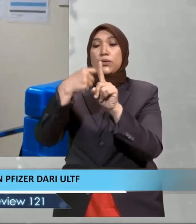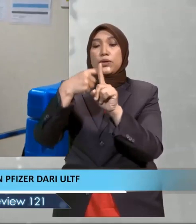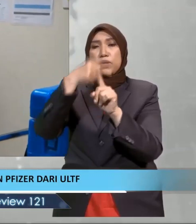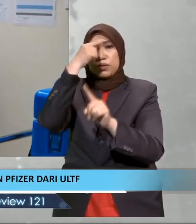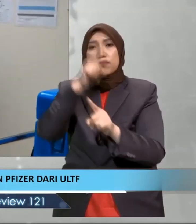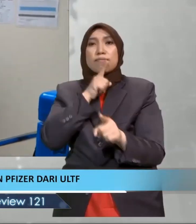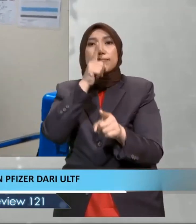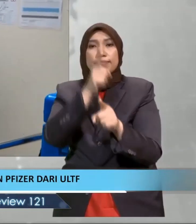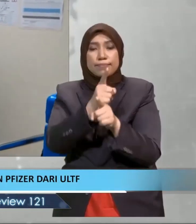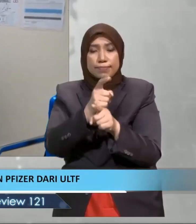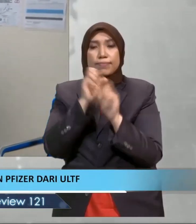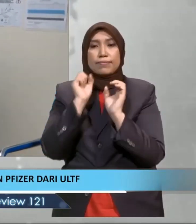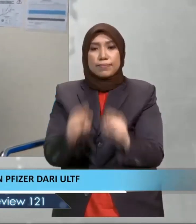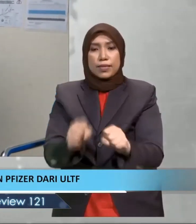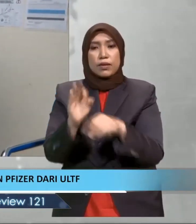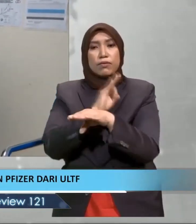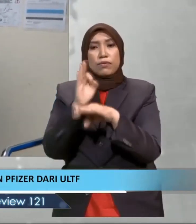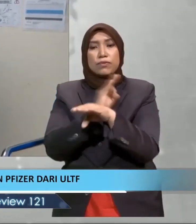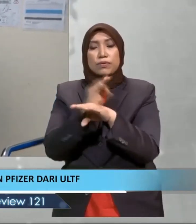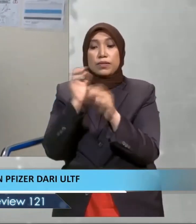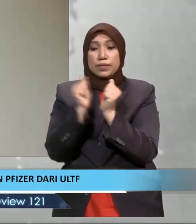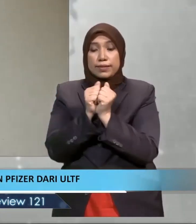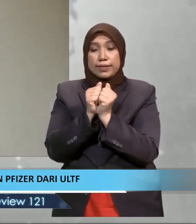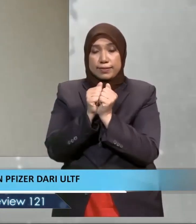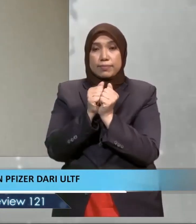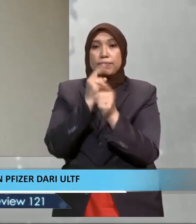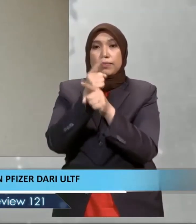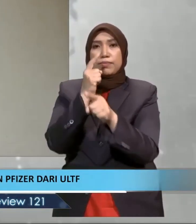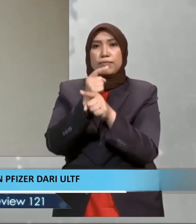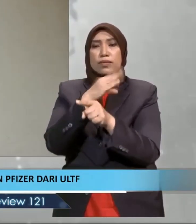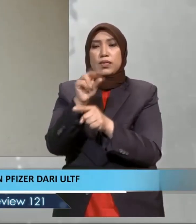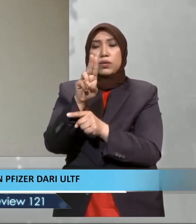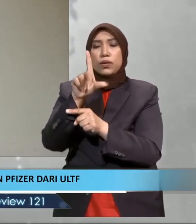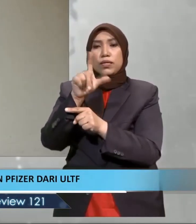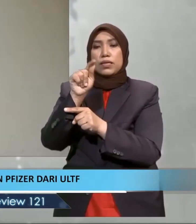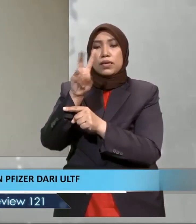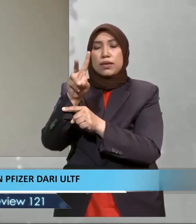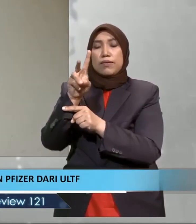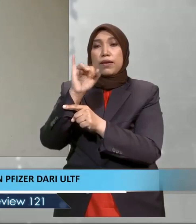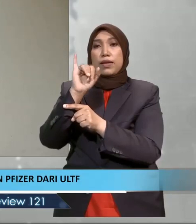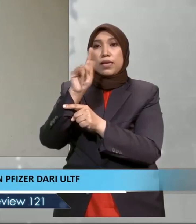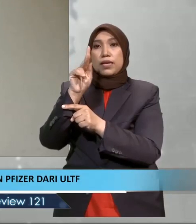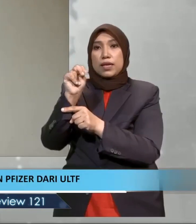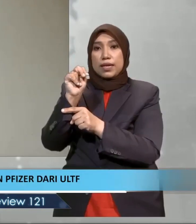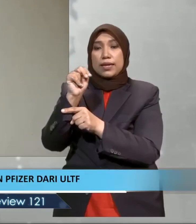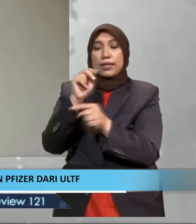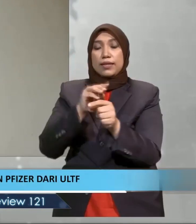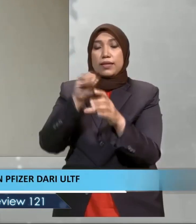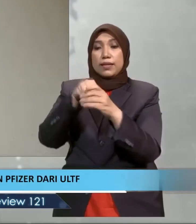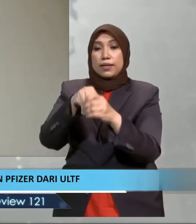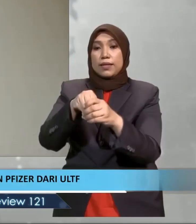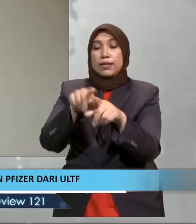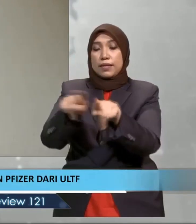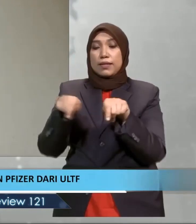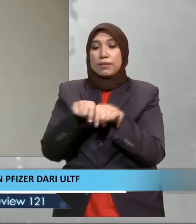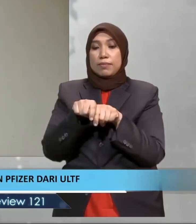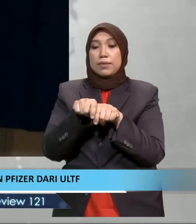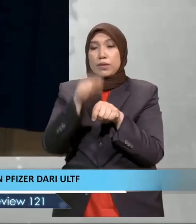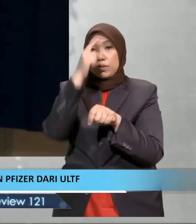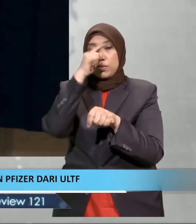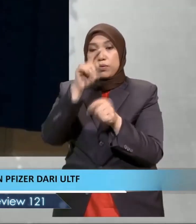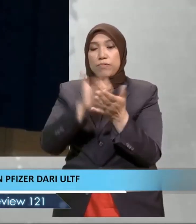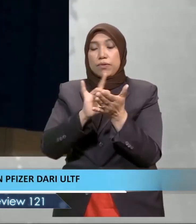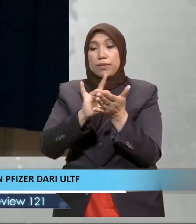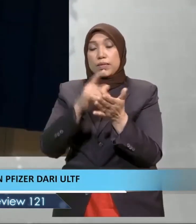bagi memastikan ia dapat berfungsi dengan optimum. ULTF DIKN ditempatkan di bahagian farmasi logistik